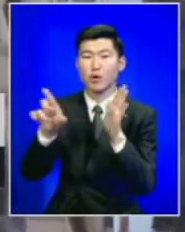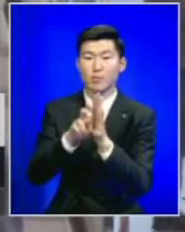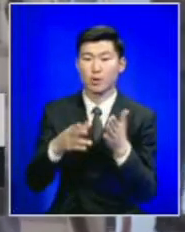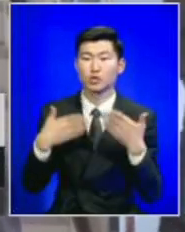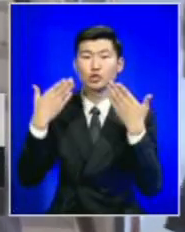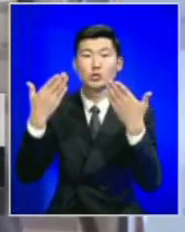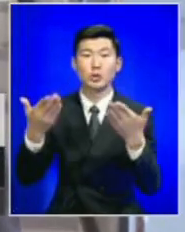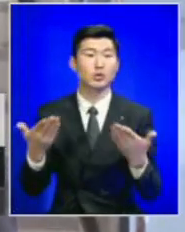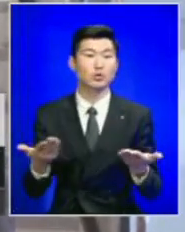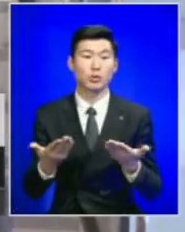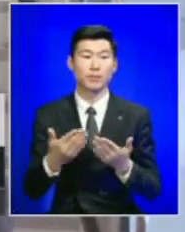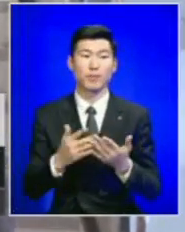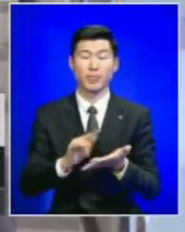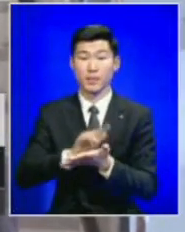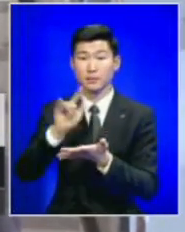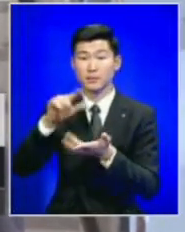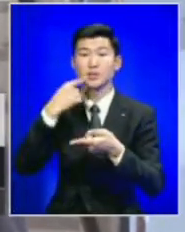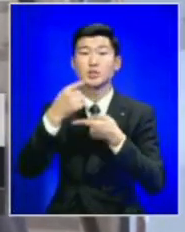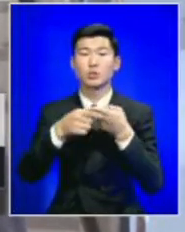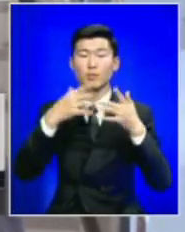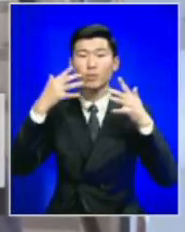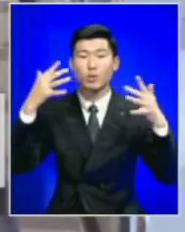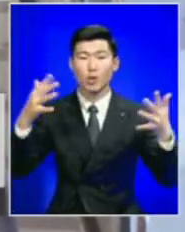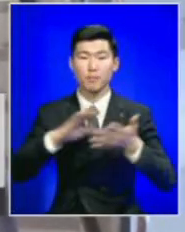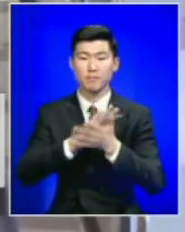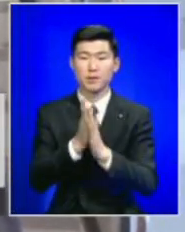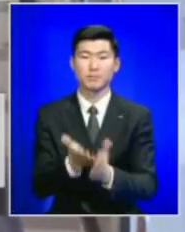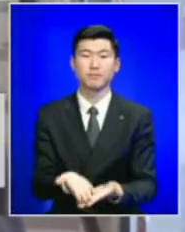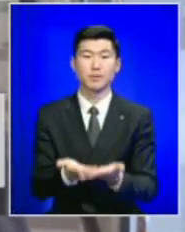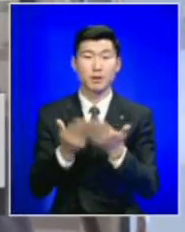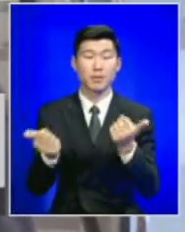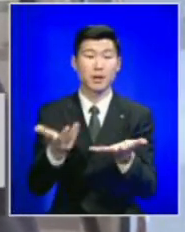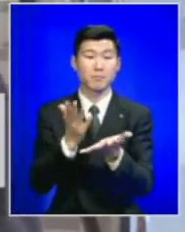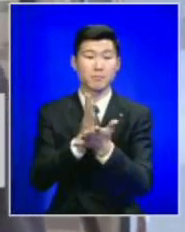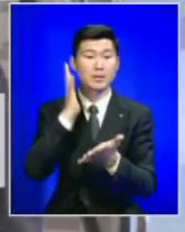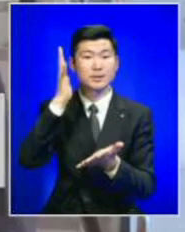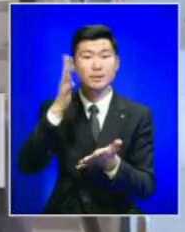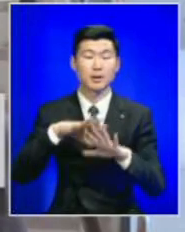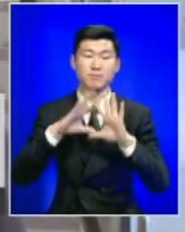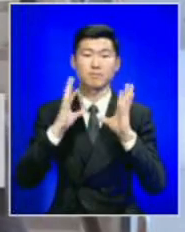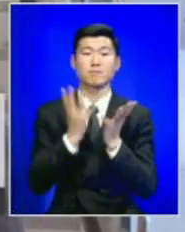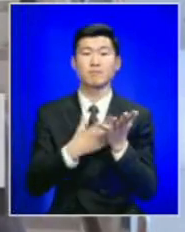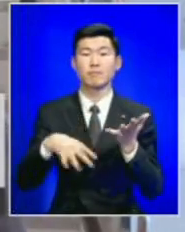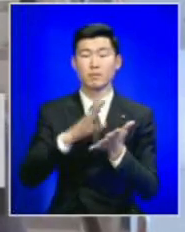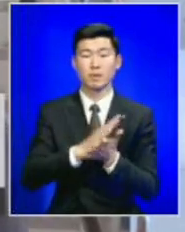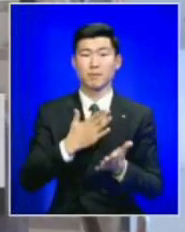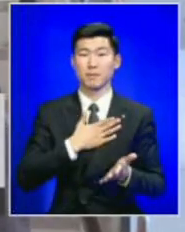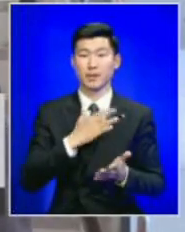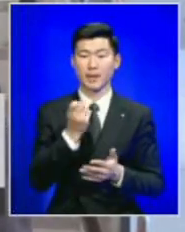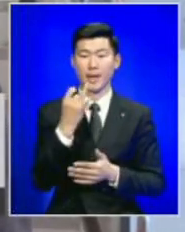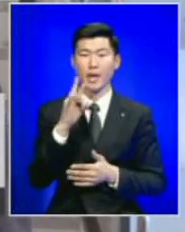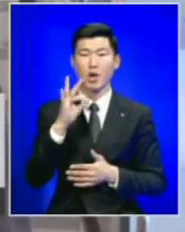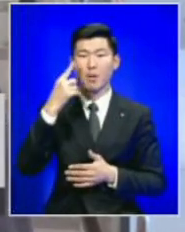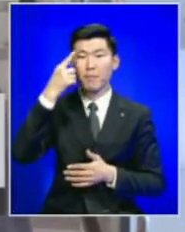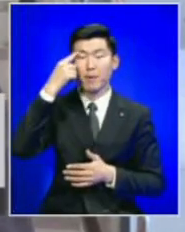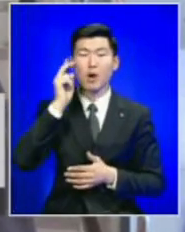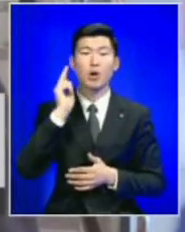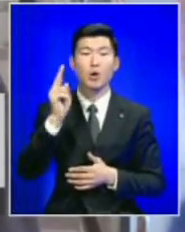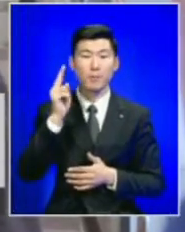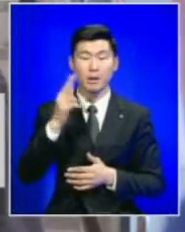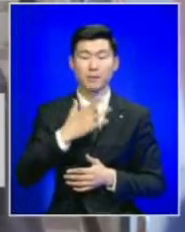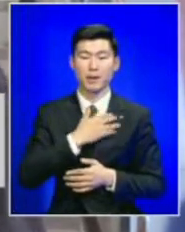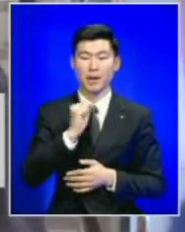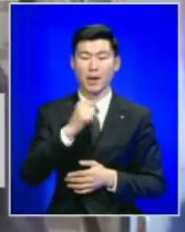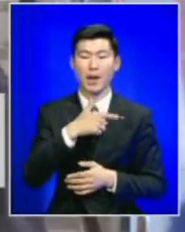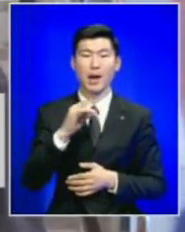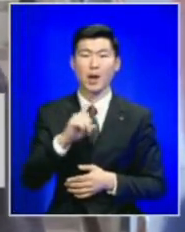өгснөөрөө агрын тээврийн салбарт үүсэн тийм одоо томоохон дэвшил гарч байна. Цаашдаа ч гэсэн одоо ийм байдлаар манай одоо Aira Mongolia компани бол манай агрын тээврийн